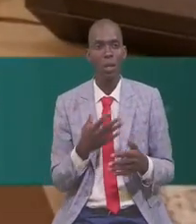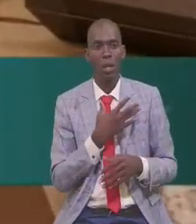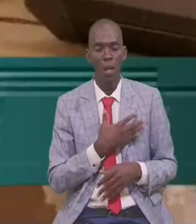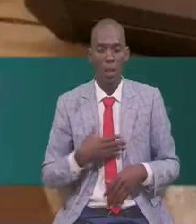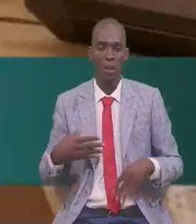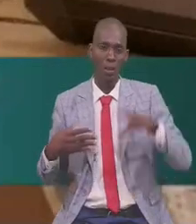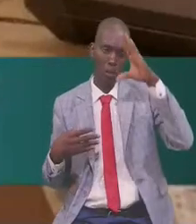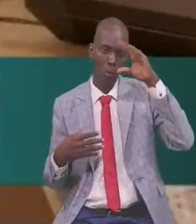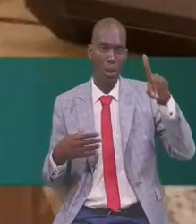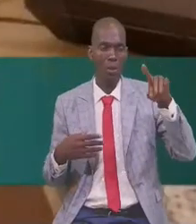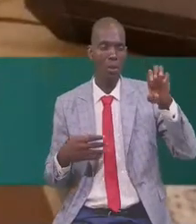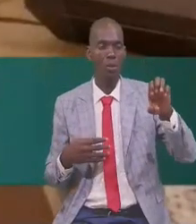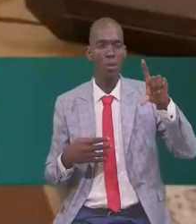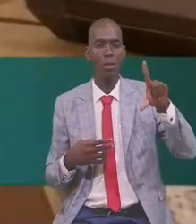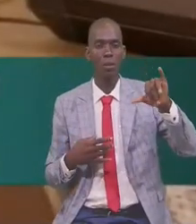Rois 2, 2.